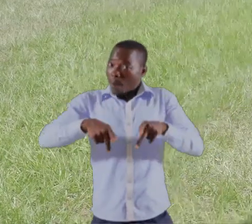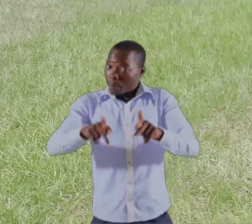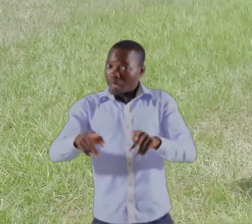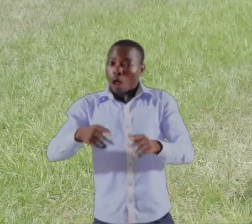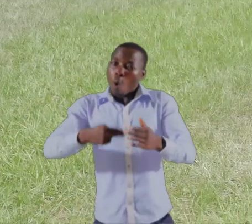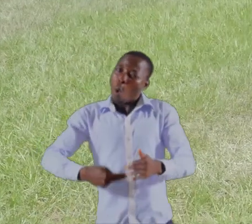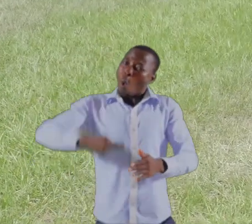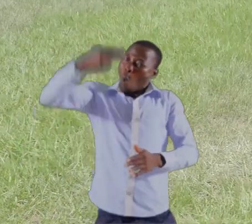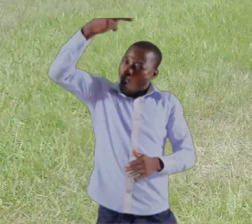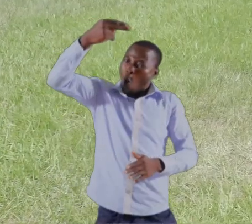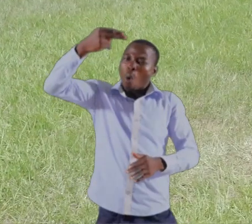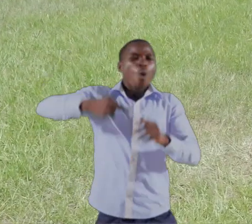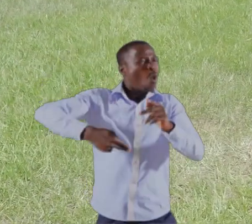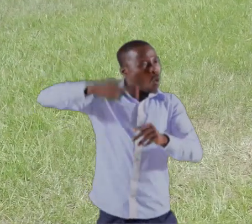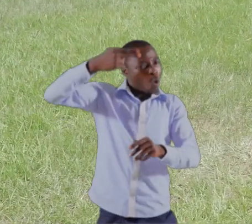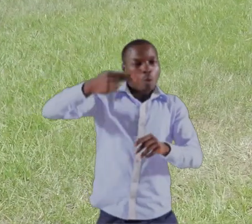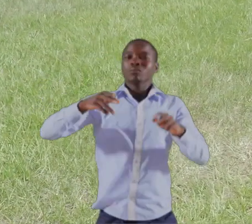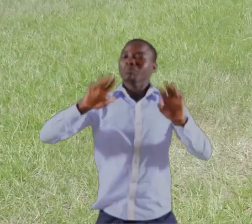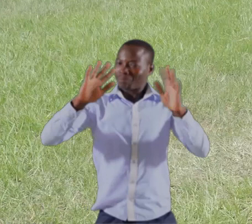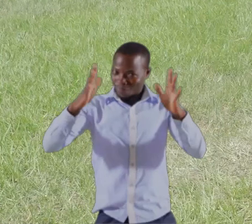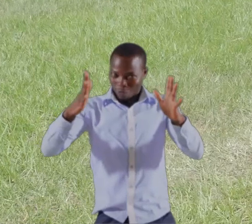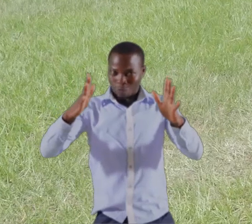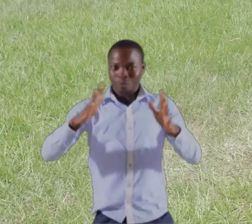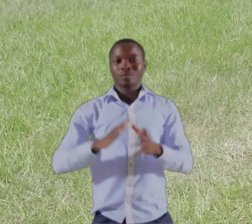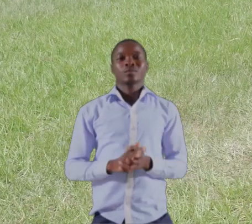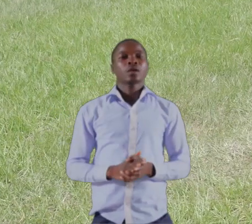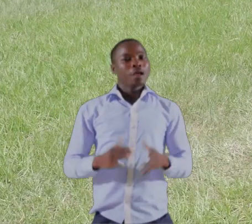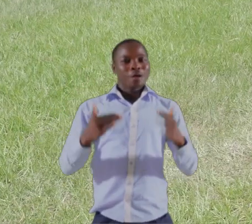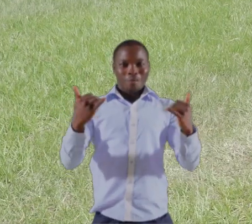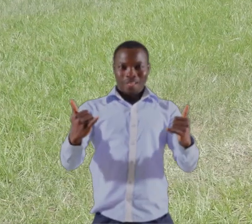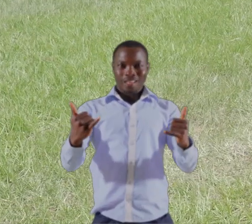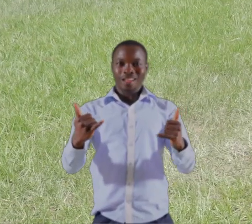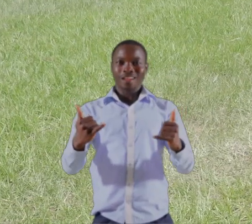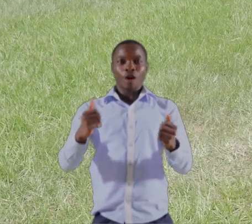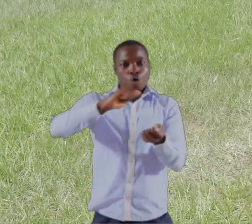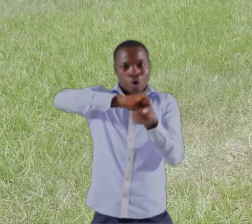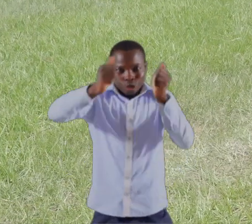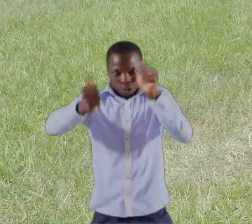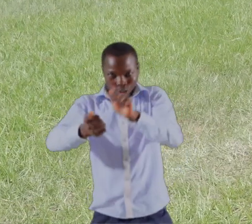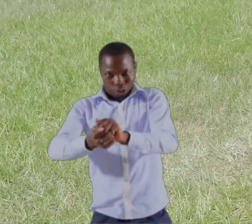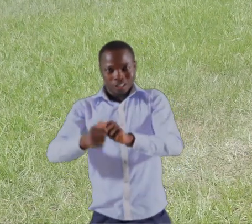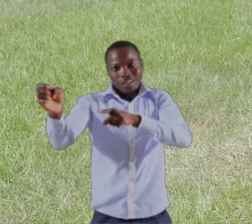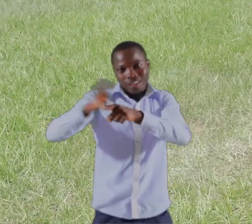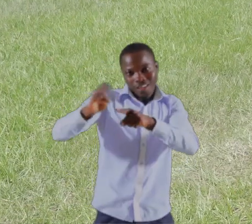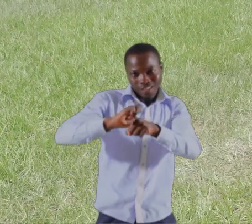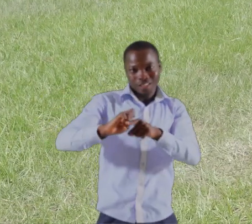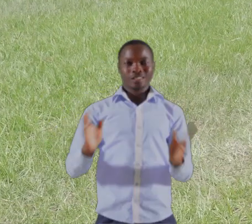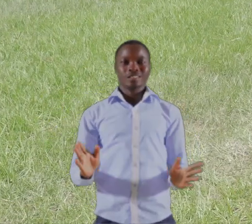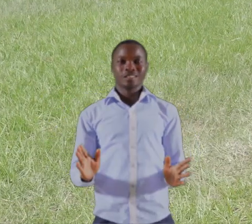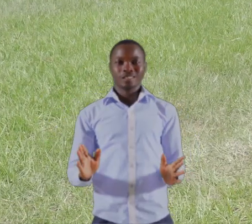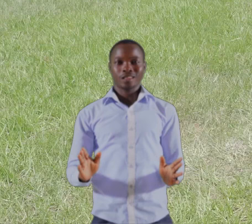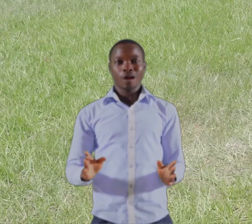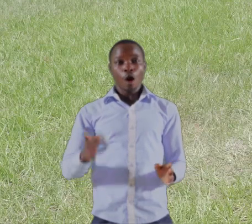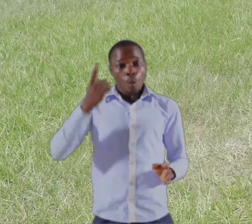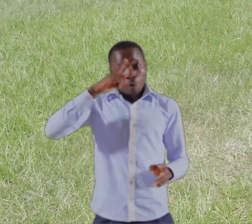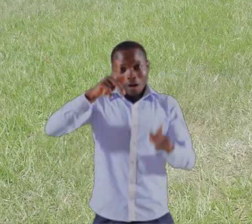fois, bravo, c'est très bien. Allez, on va passer aussi au saut pour retomber deux pieds. Pour ceux qui vont faire